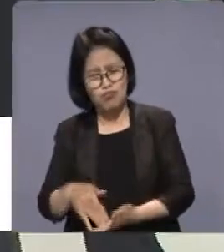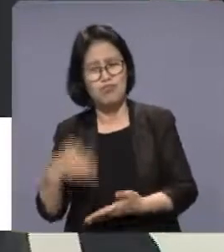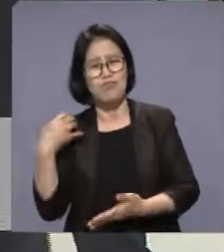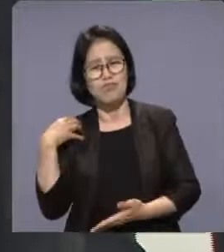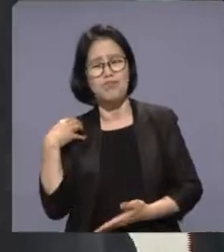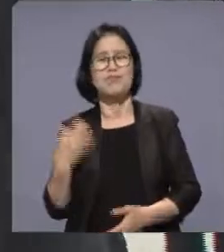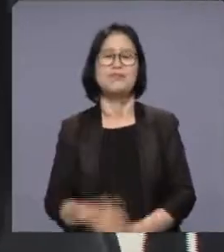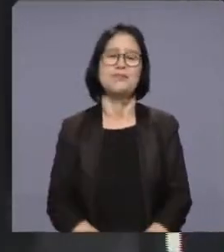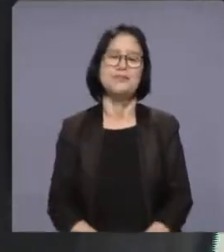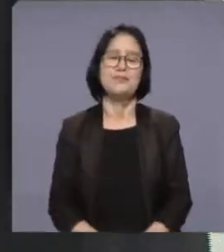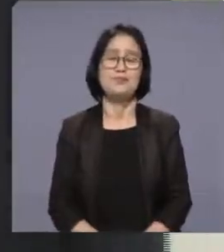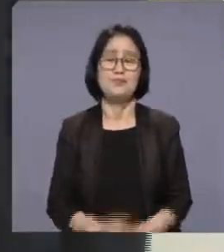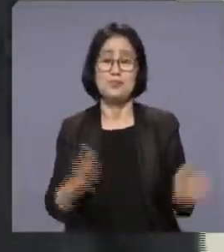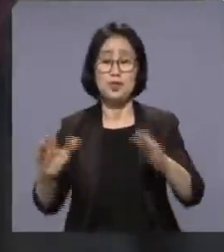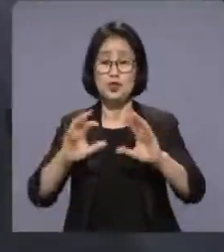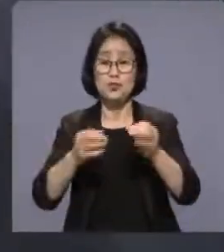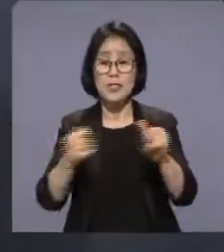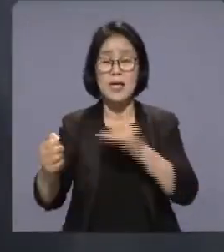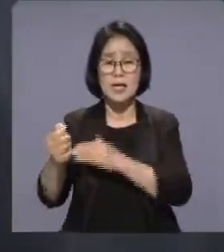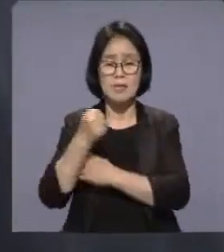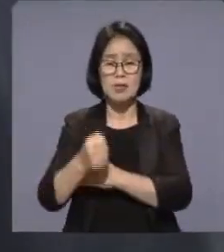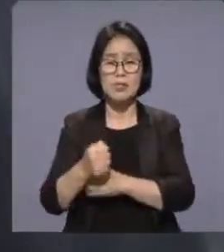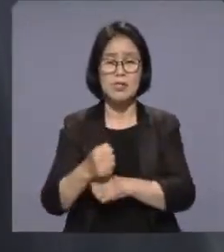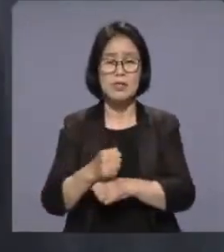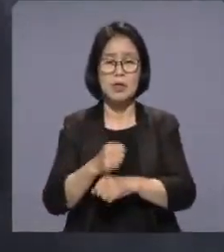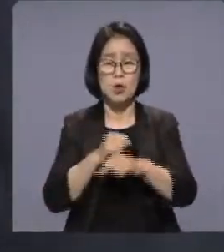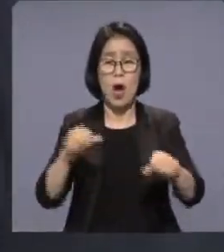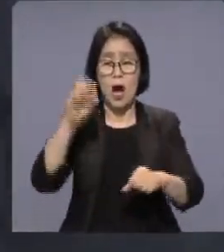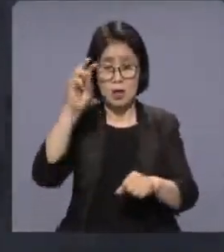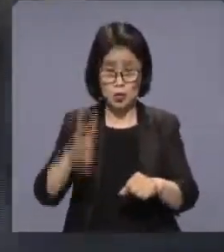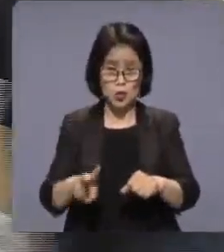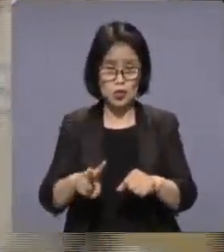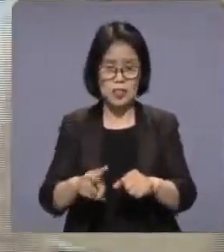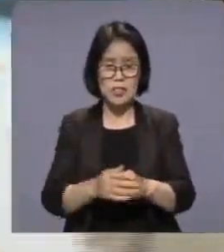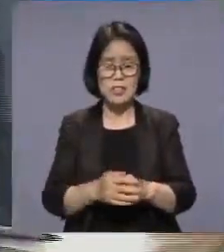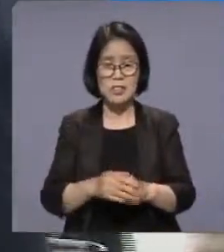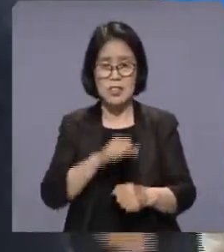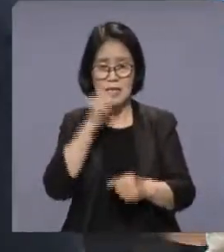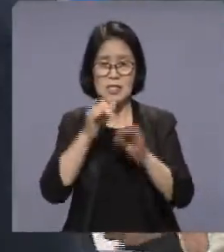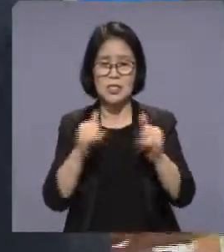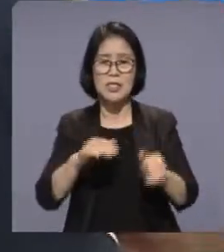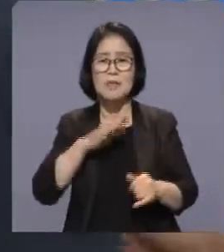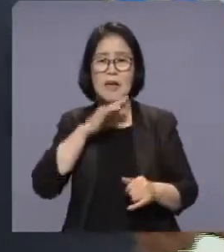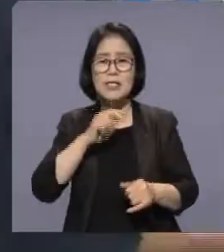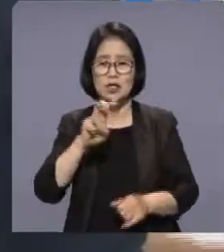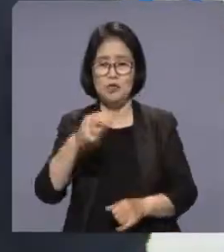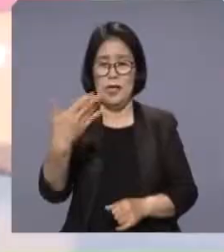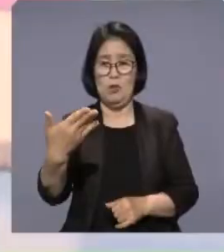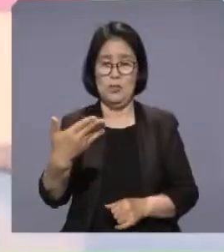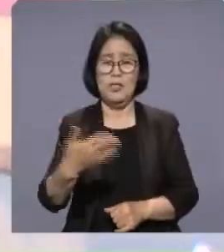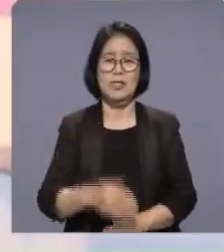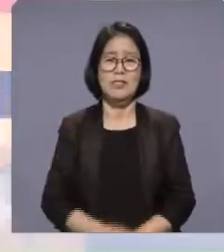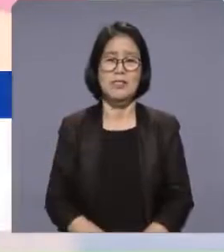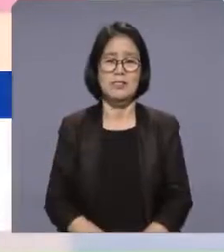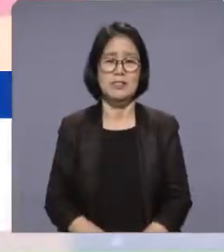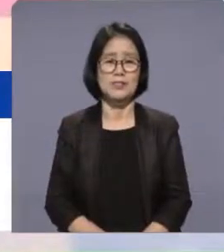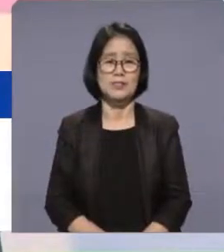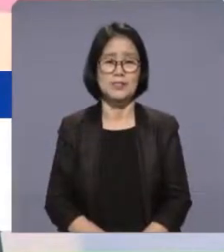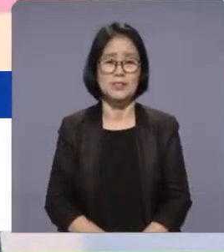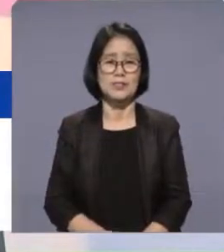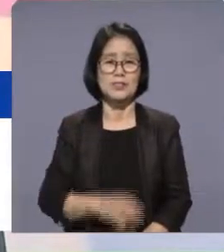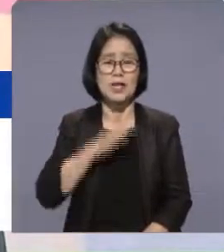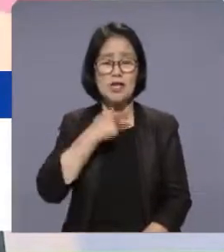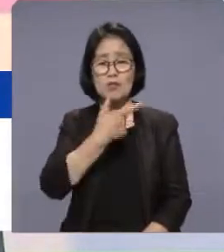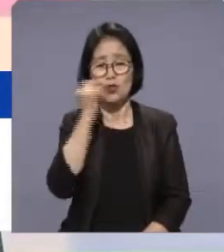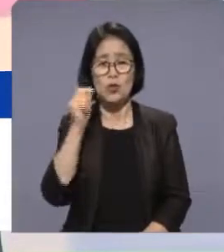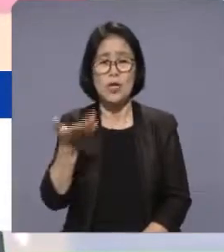합니다. 국민의힘에서는 광주시 오창준 당선인이 만 29살로 가장 어립니다. 연륜이 부족해도